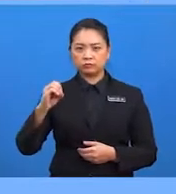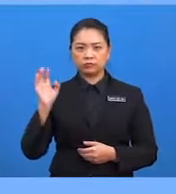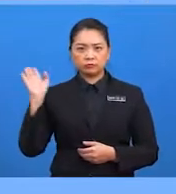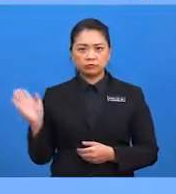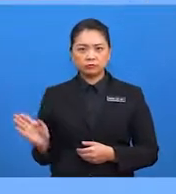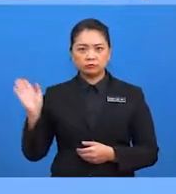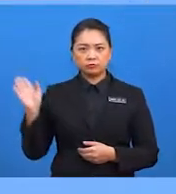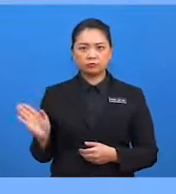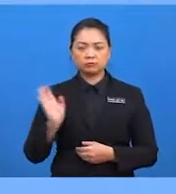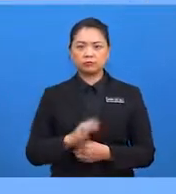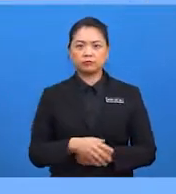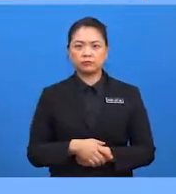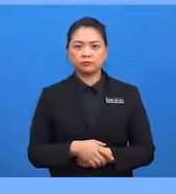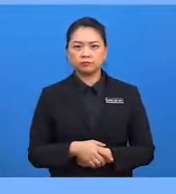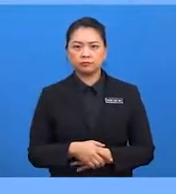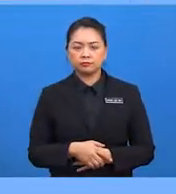hidrogen klorida.